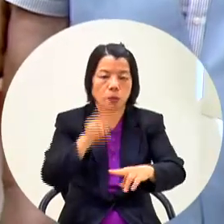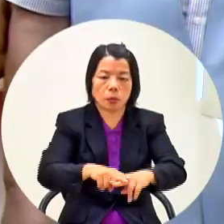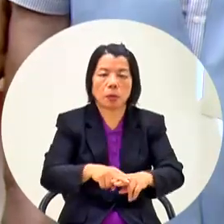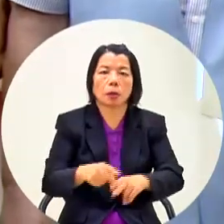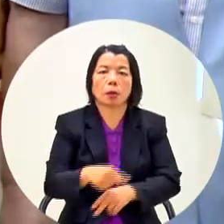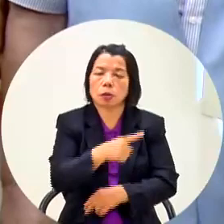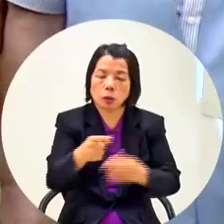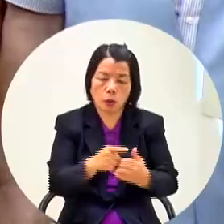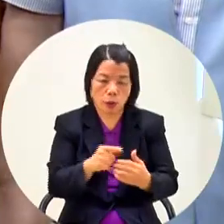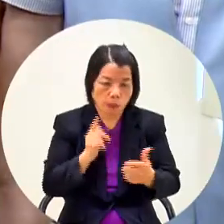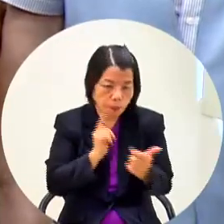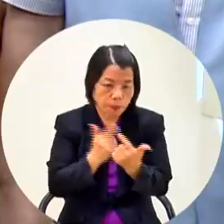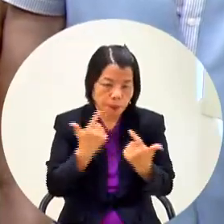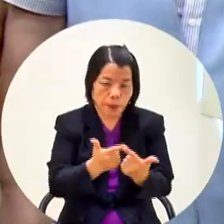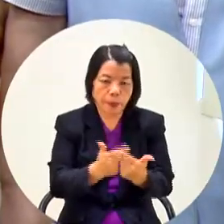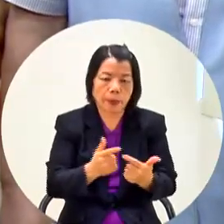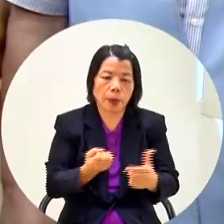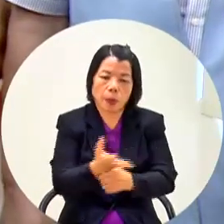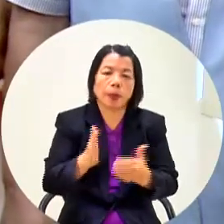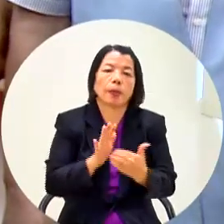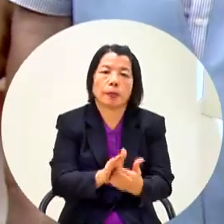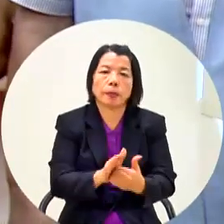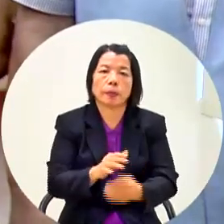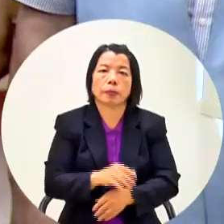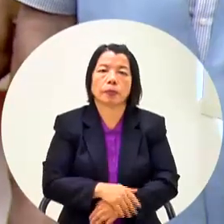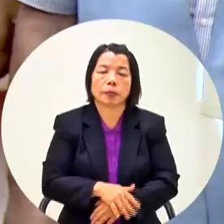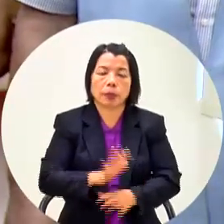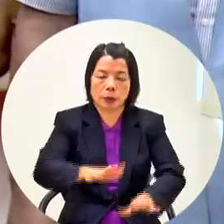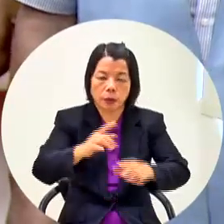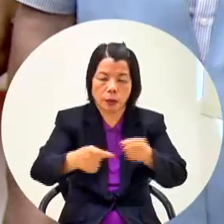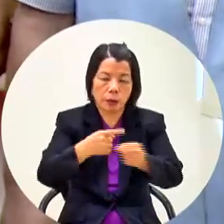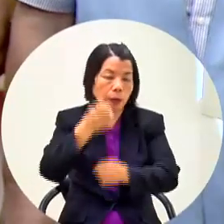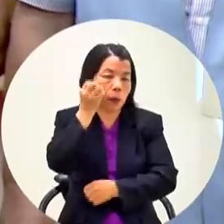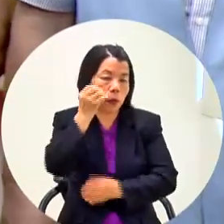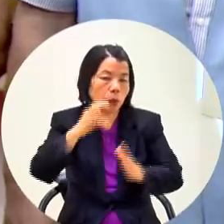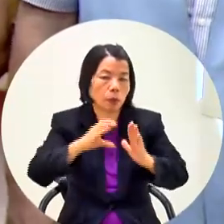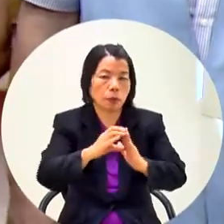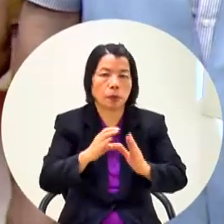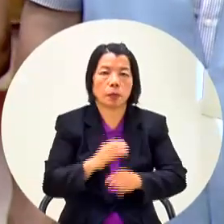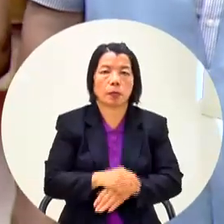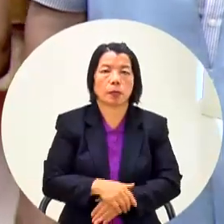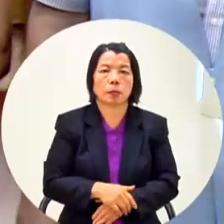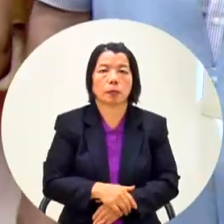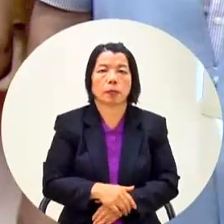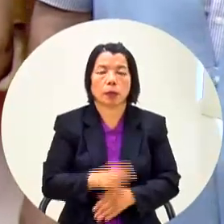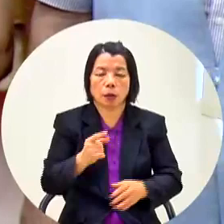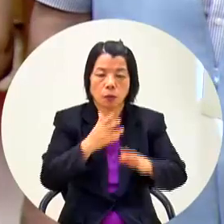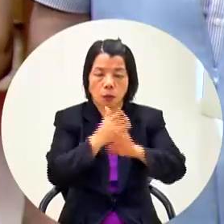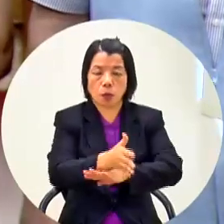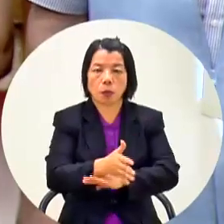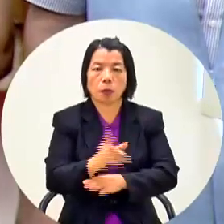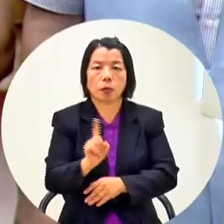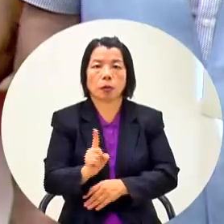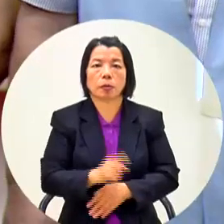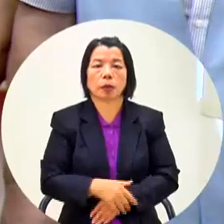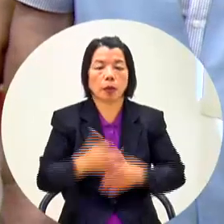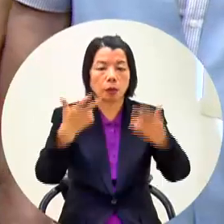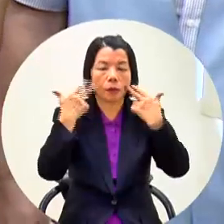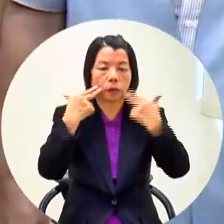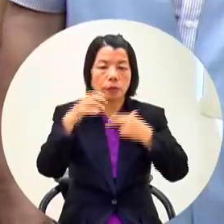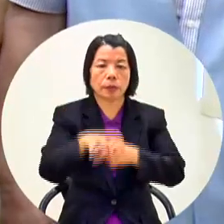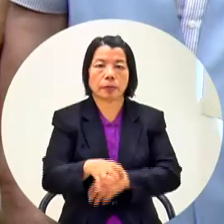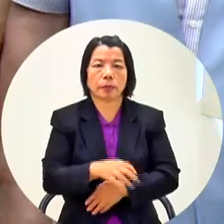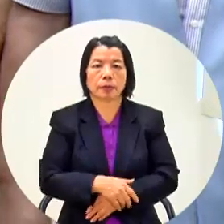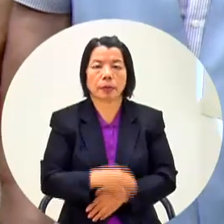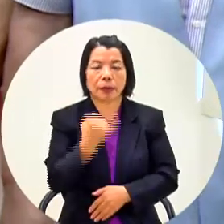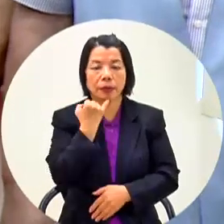作。很可惜哈，今年我们的观光局已经通过了，就是我们原住民地区